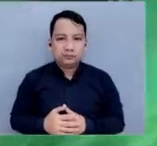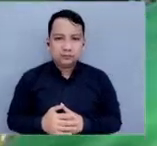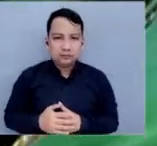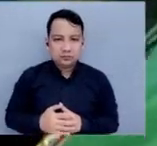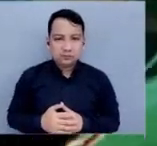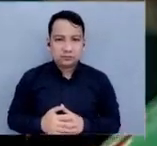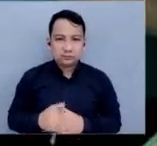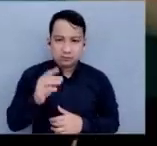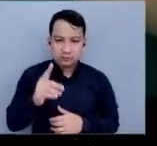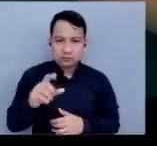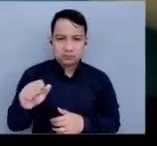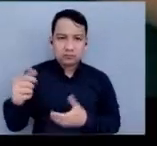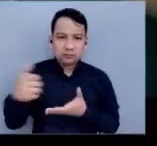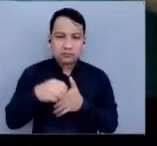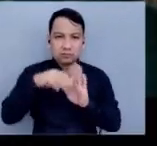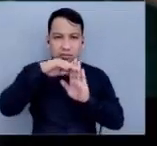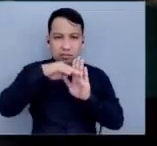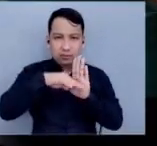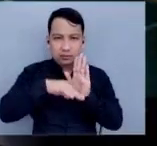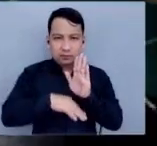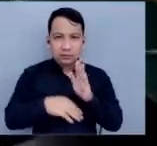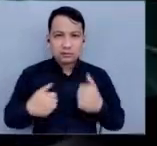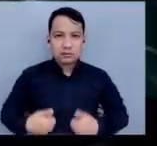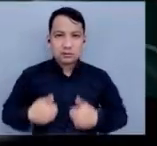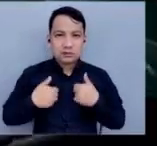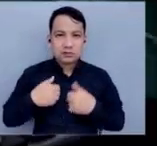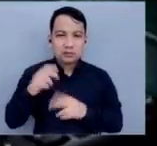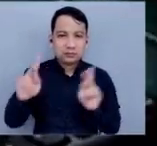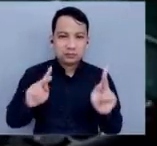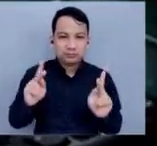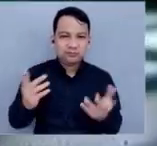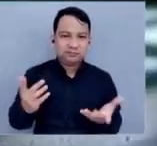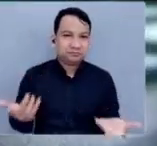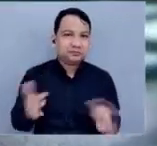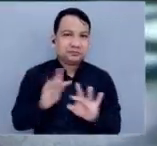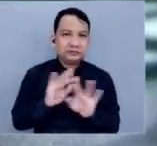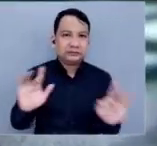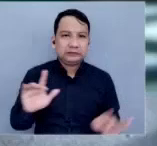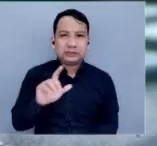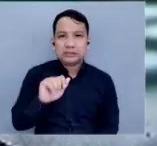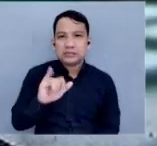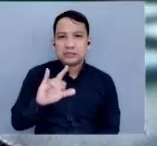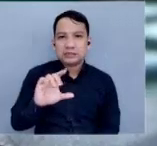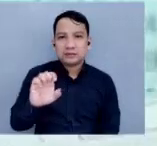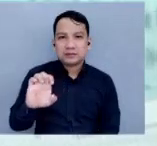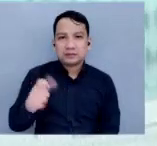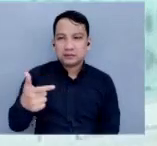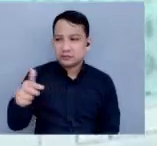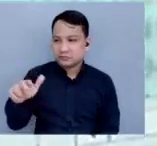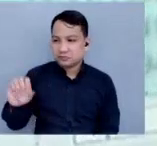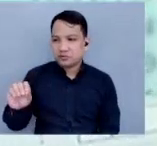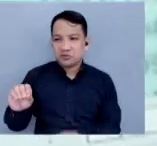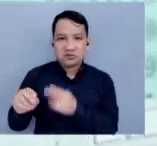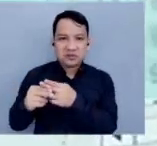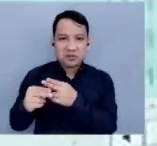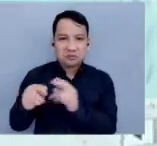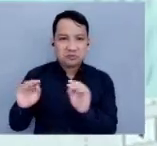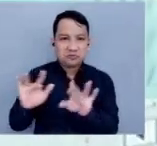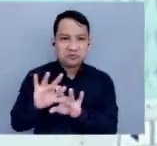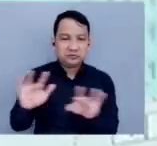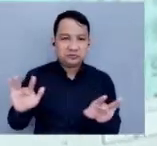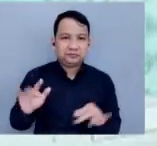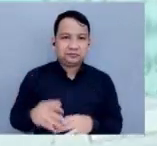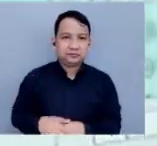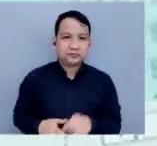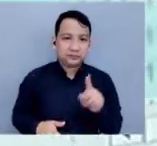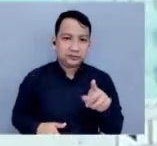kung saan nakalista ang pangalan at address ng bawat residente nito, pero walang Alice Guo. Lumabas naman sa database nila na mayroon niyang bahay na 138